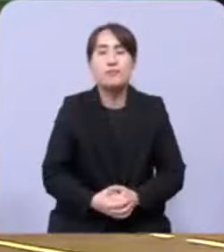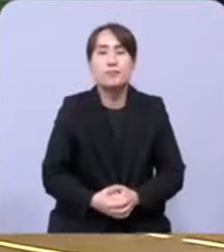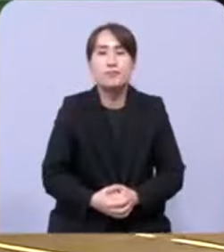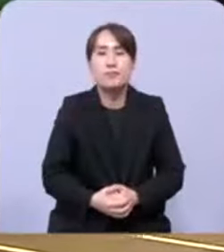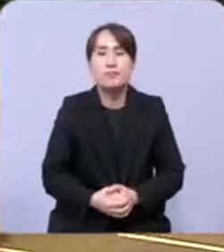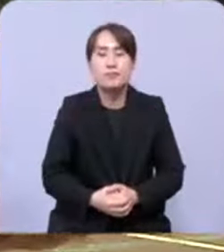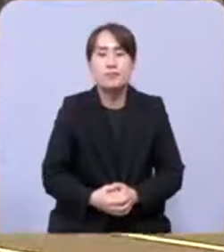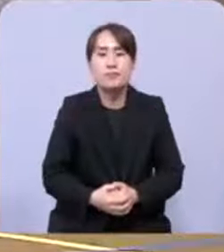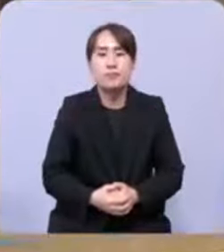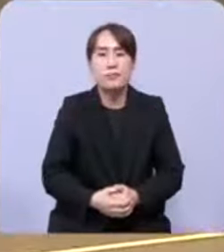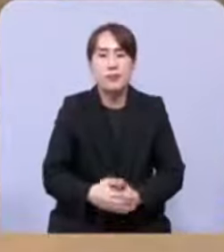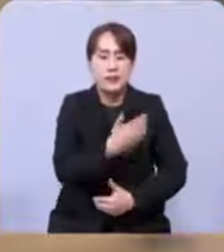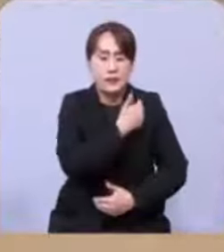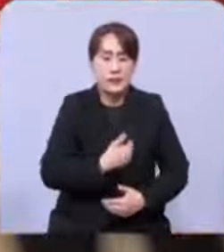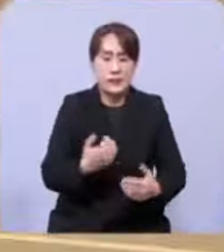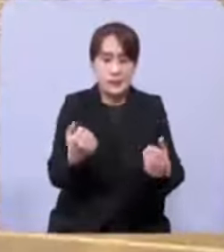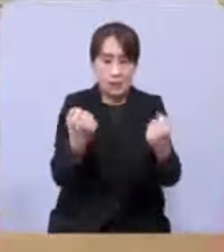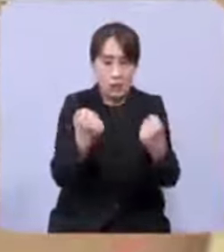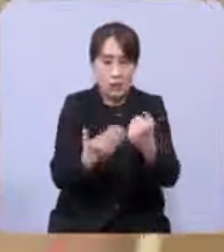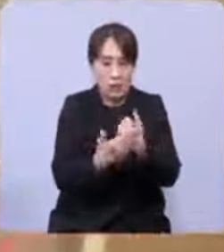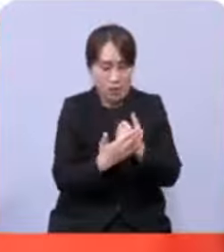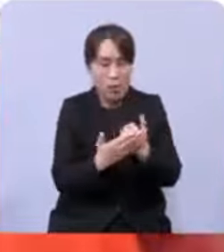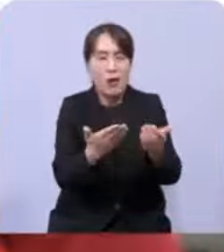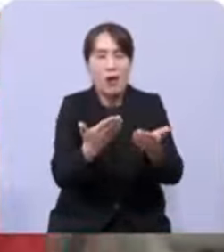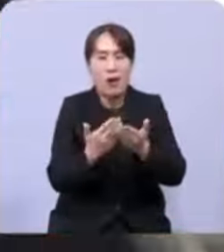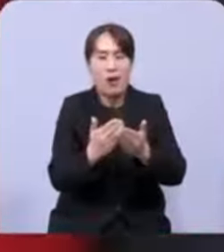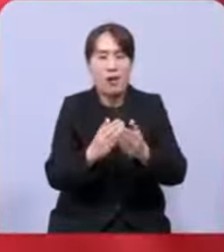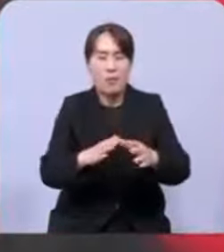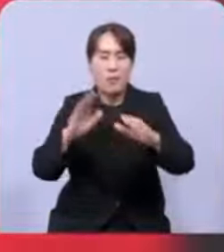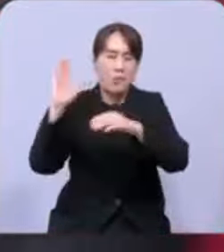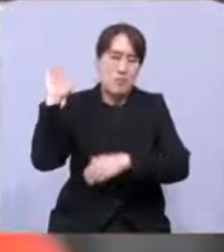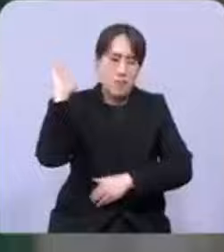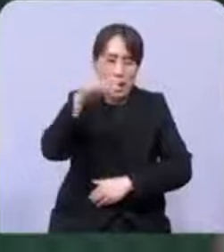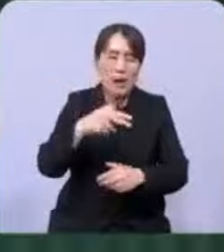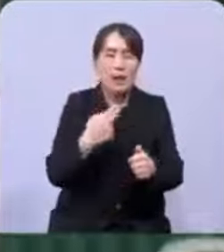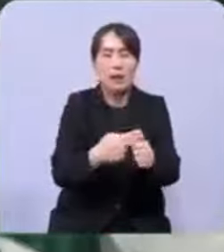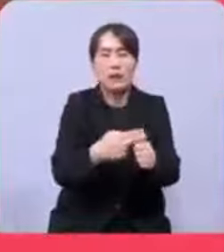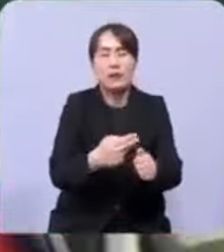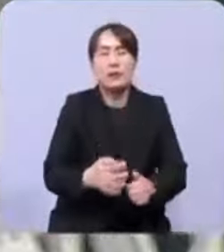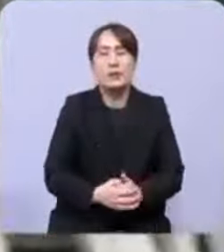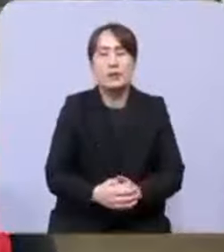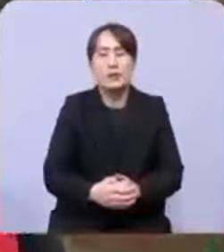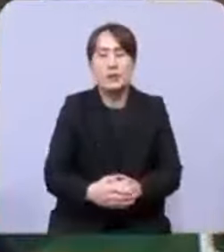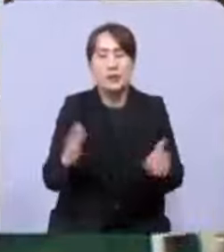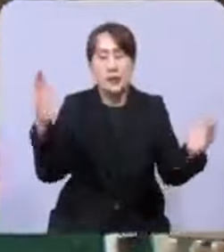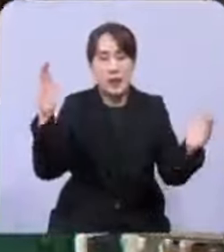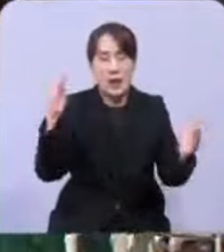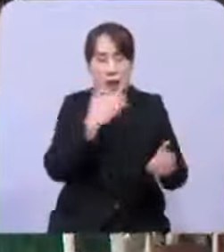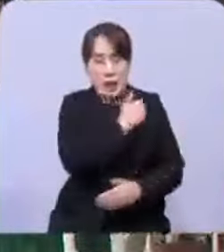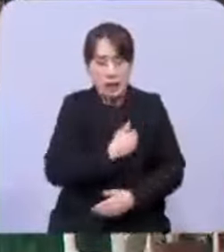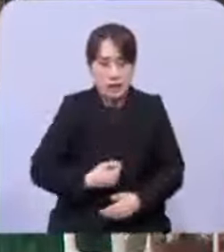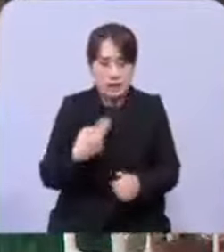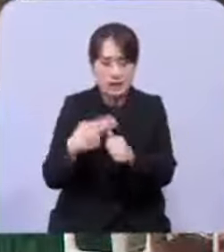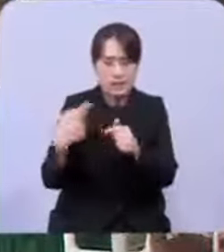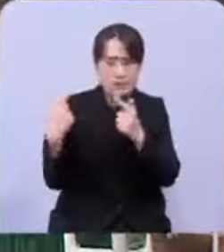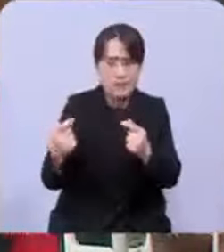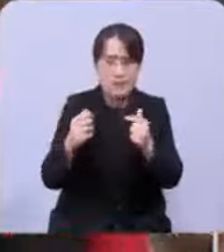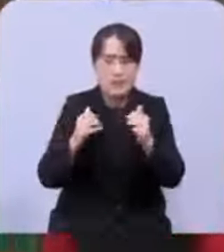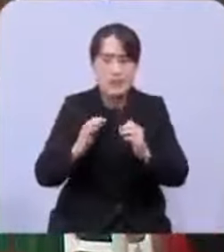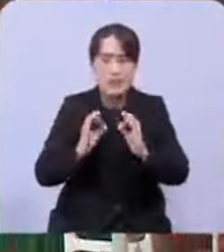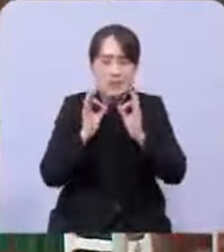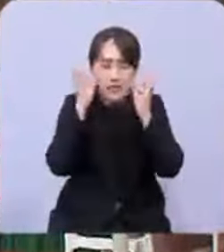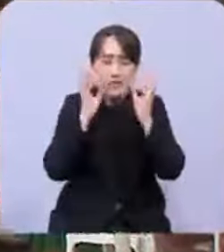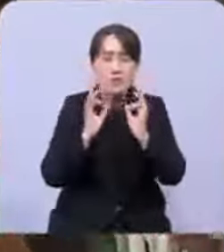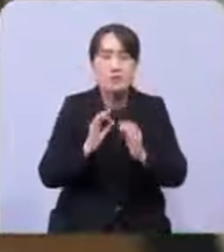팅 제자들의 응원에 힘 입어 몸을 날려 서브를 넣는 선생님 학생들도 선생님 못지 않게 최선을